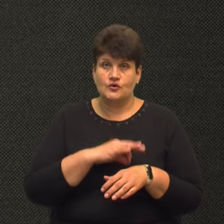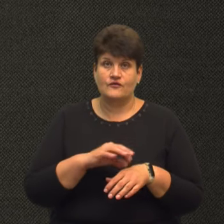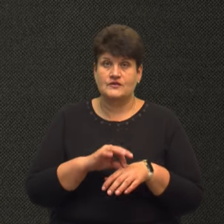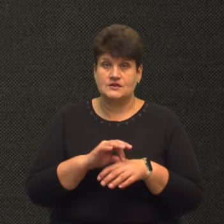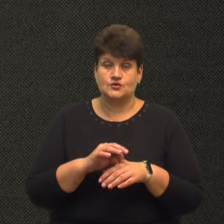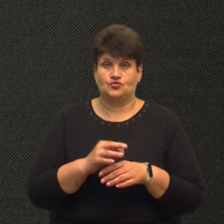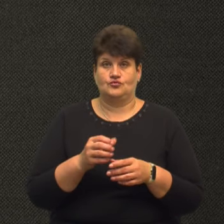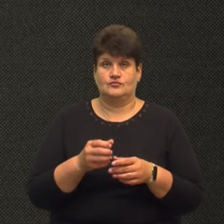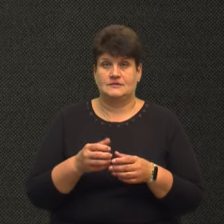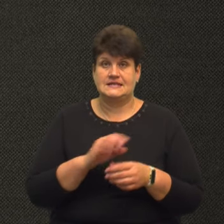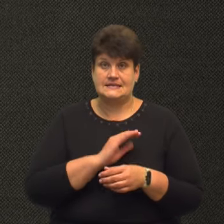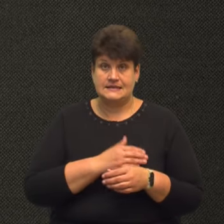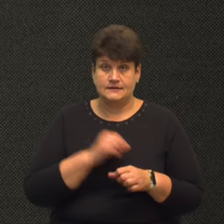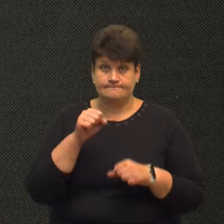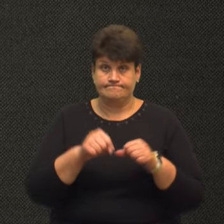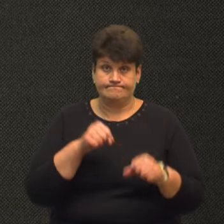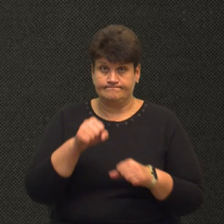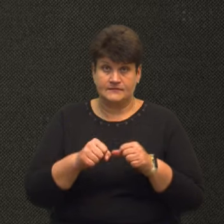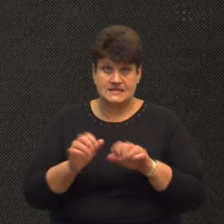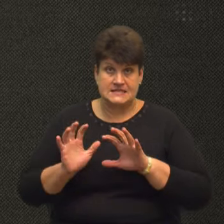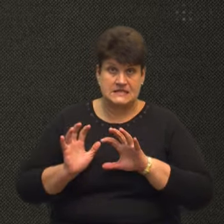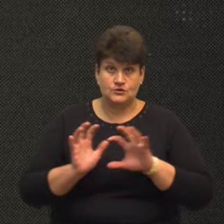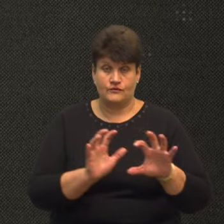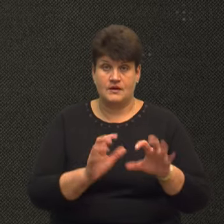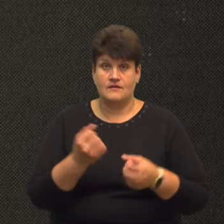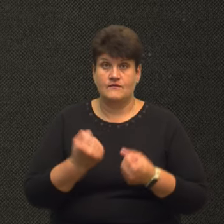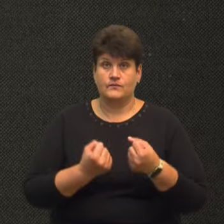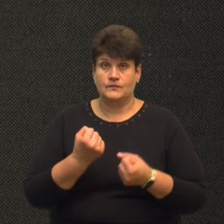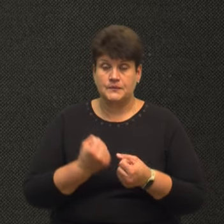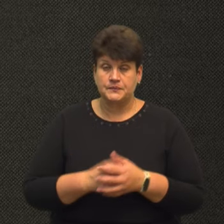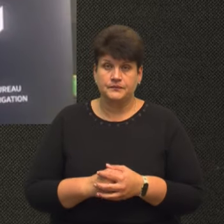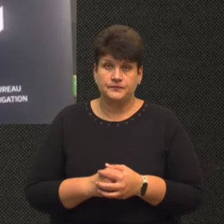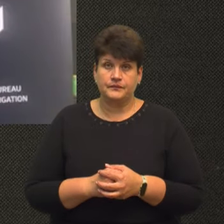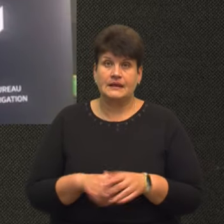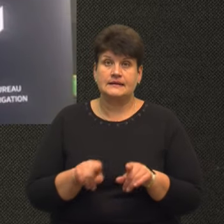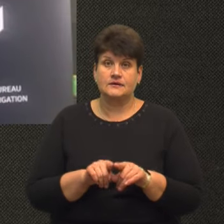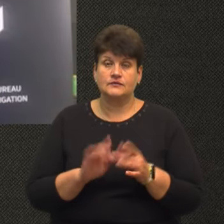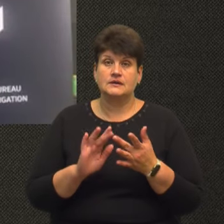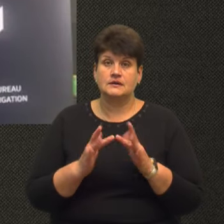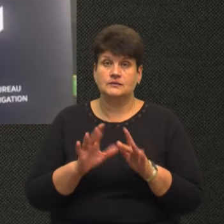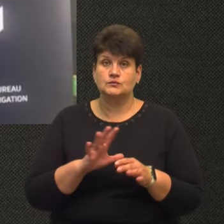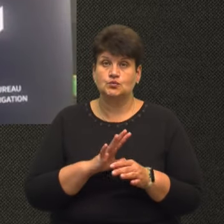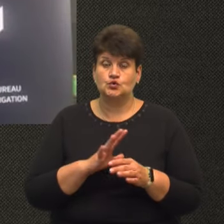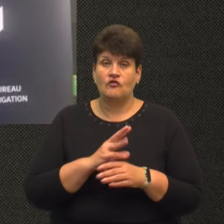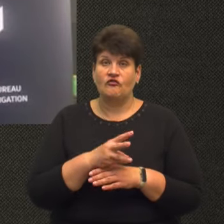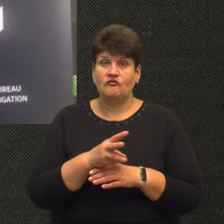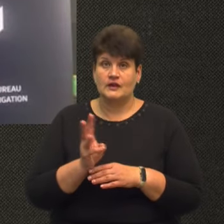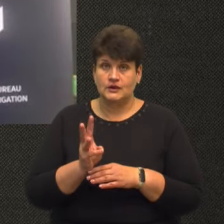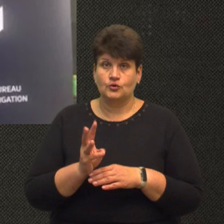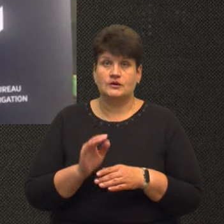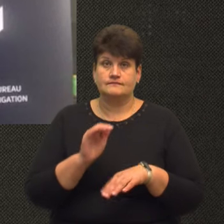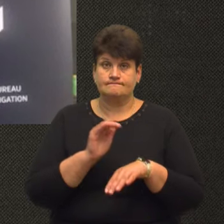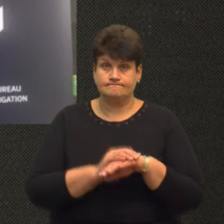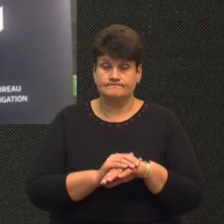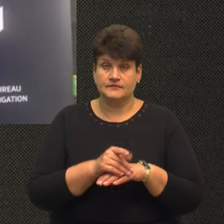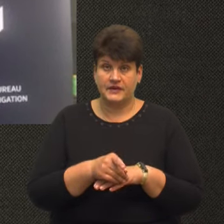мешканця завдаючи ударів його заштовхали до автомобіля також у соцмережах було оприлюднено відео на якому зафіксовано як